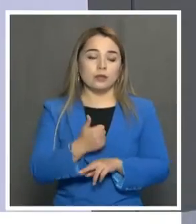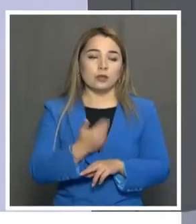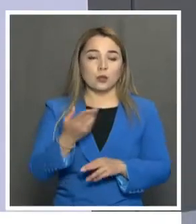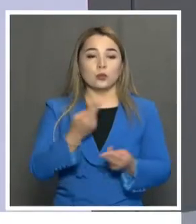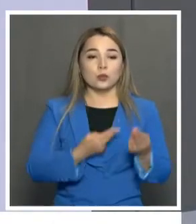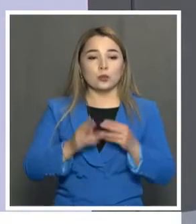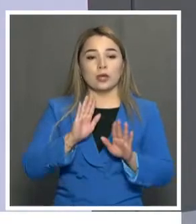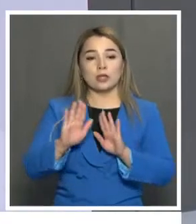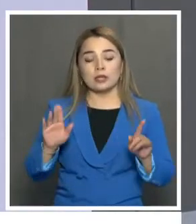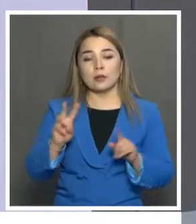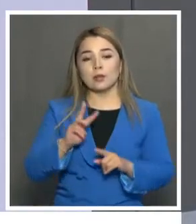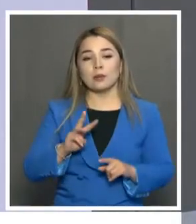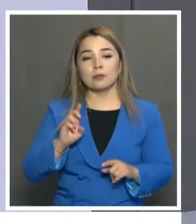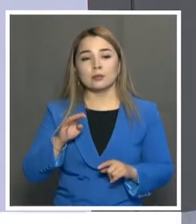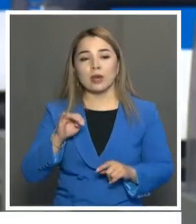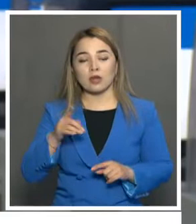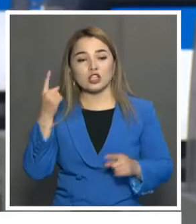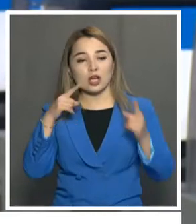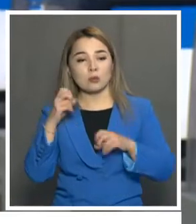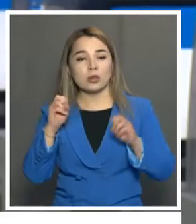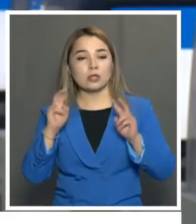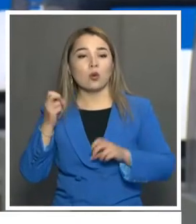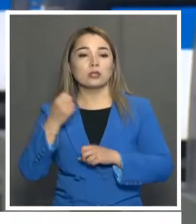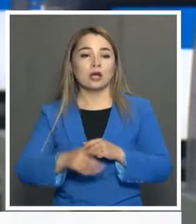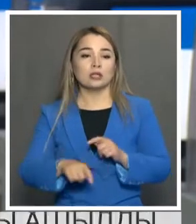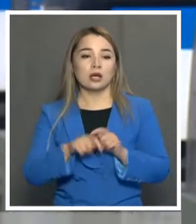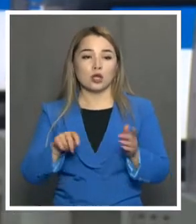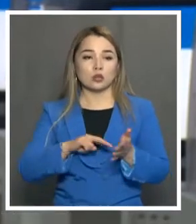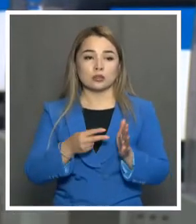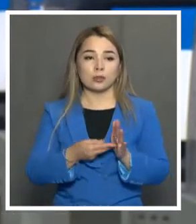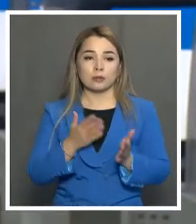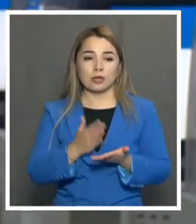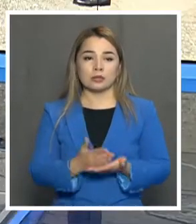және Мейрамбек Беспаевтың шығармашылық орталығын ашу жоспарланып отыр.